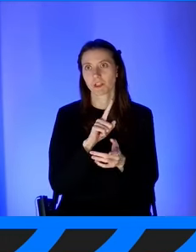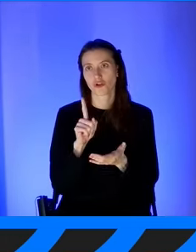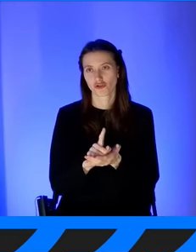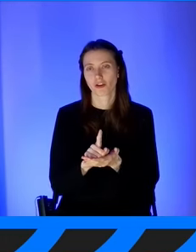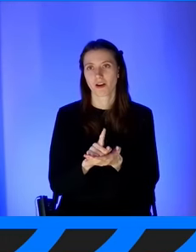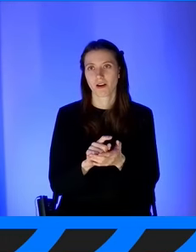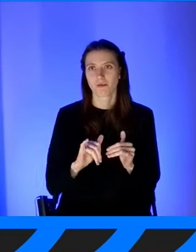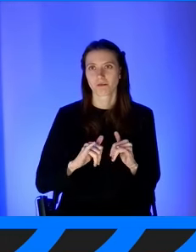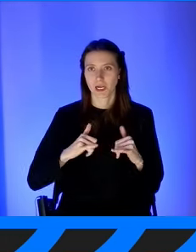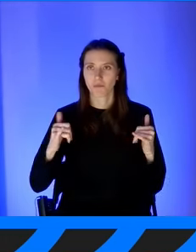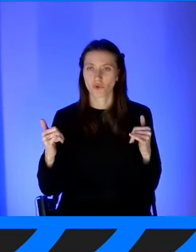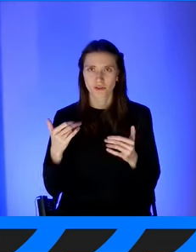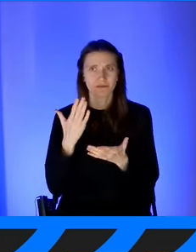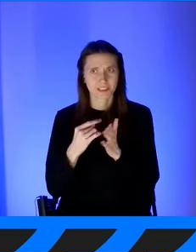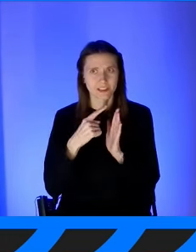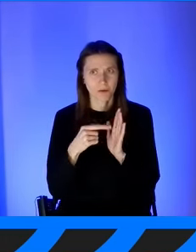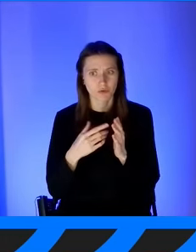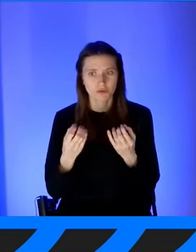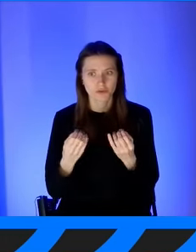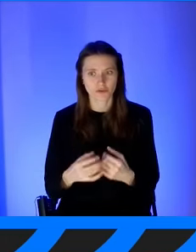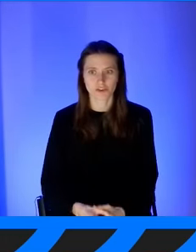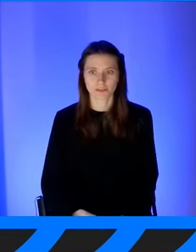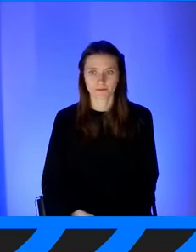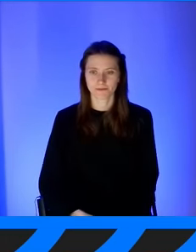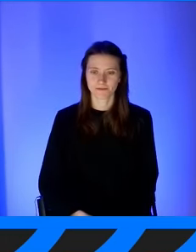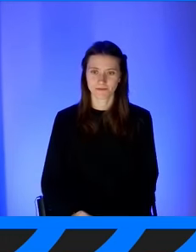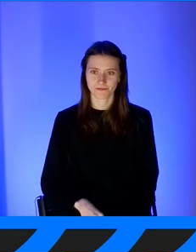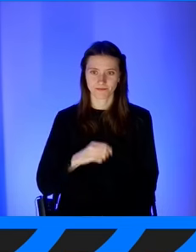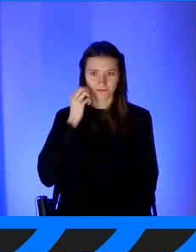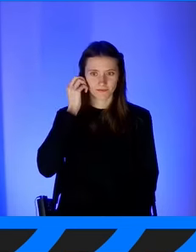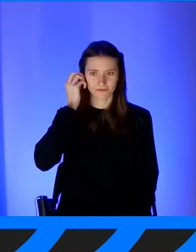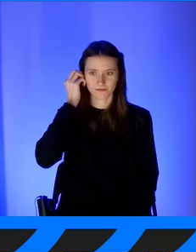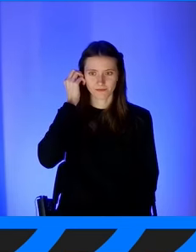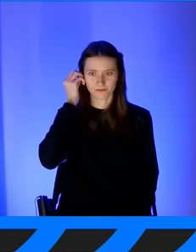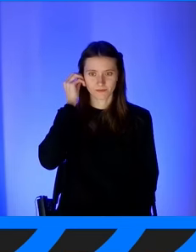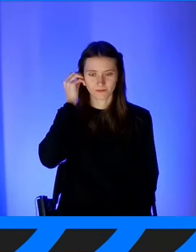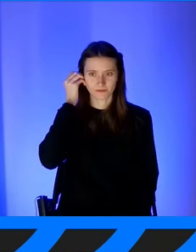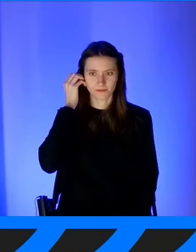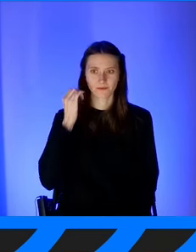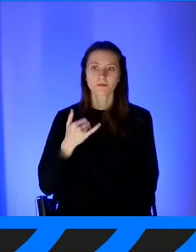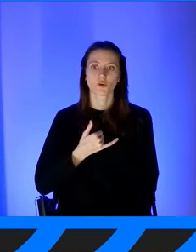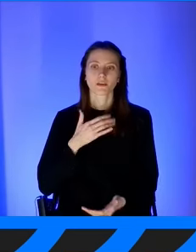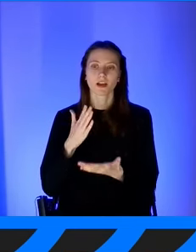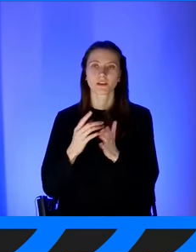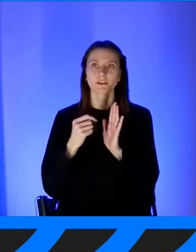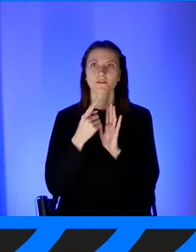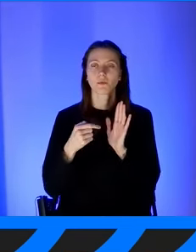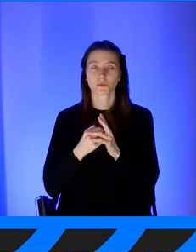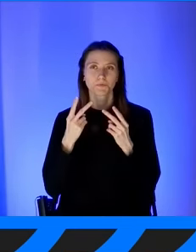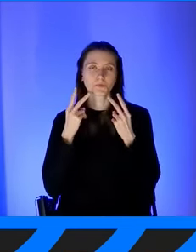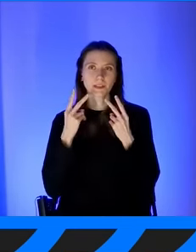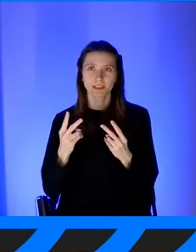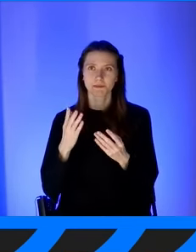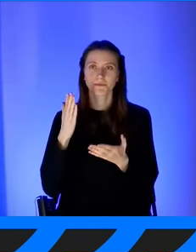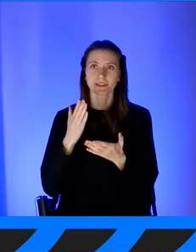еще? Коллеги. Ничего себе, а я тут болтаю, так ваше время трачу. У меня вопрос есть. Смотрите,